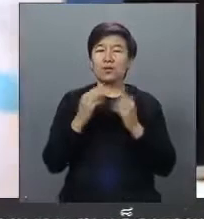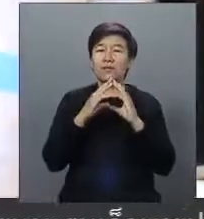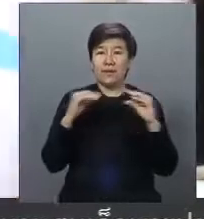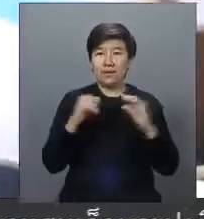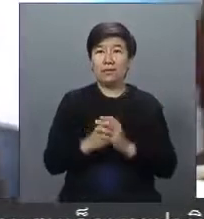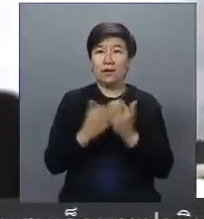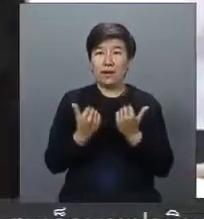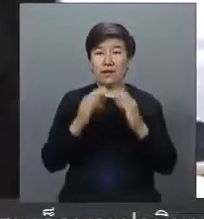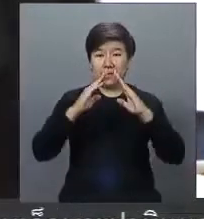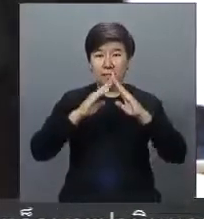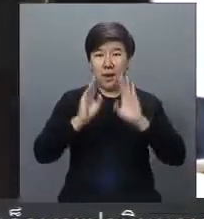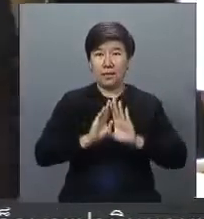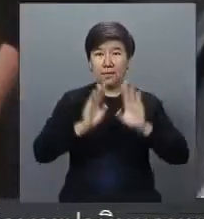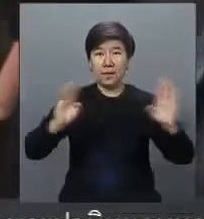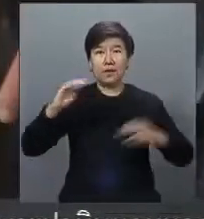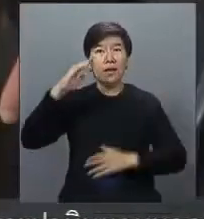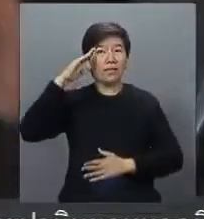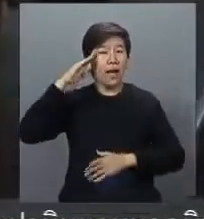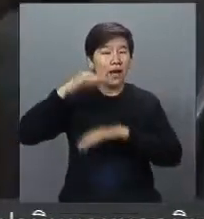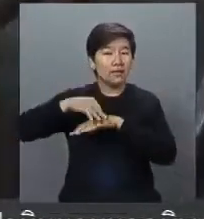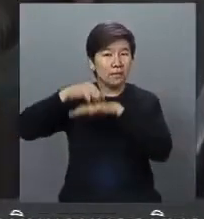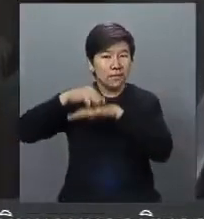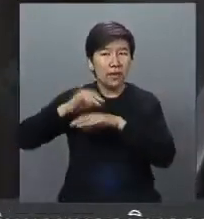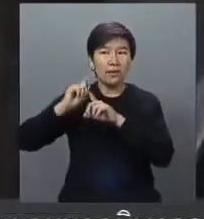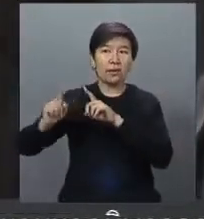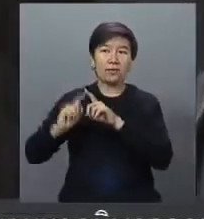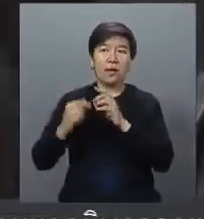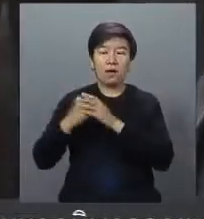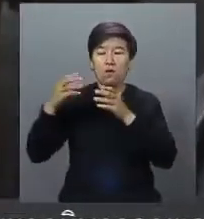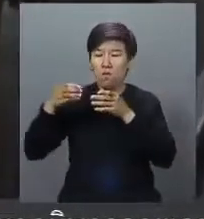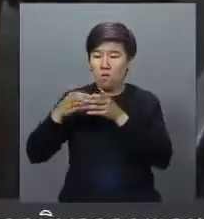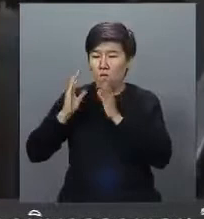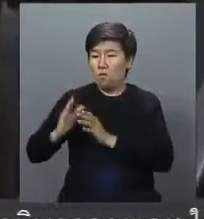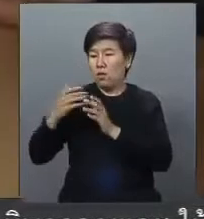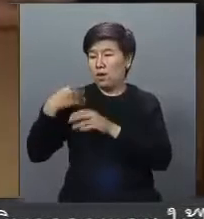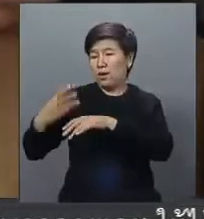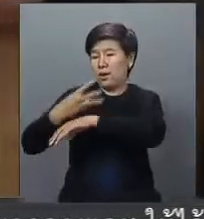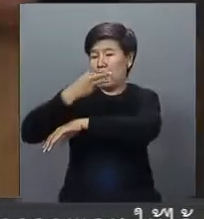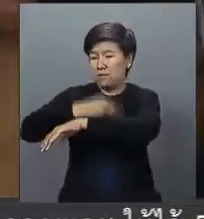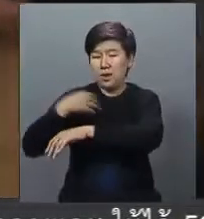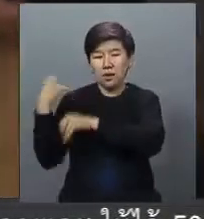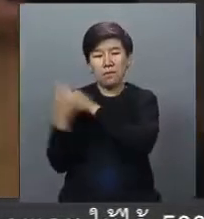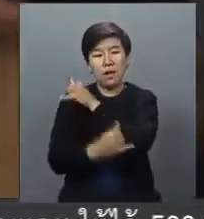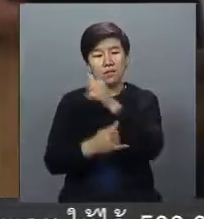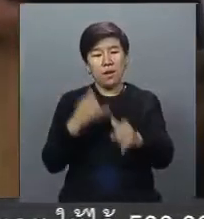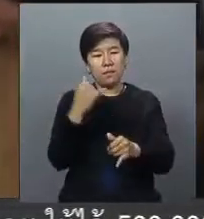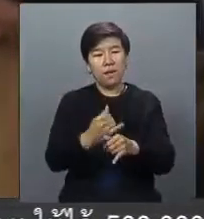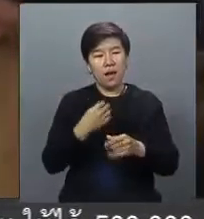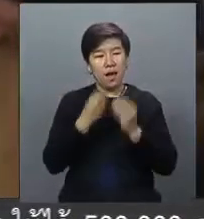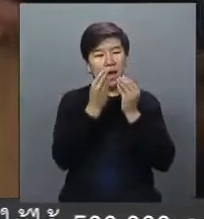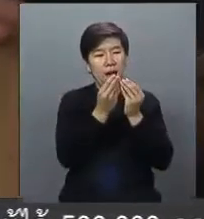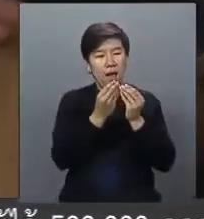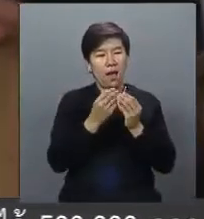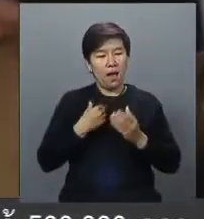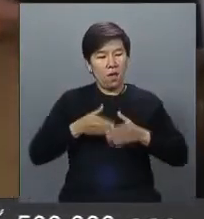ตครั้งนี้มีนายทหารและอดีตนายทหารรวมถึงอดีตนักการเมืองทยอยเข้าอวยพรวันเกิดอย่างต่อเนื่องนะครับโดย